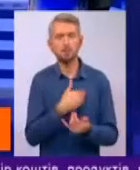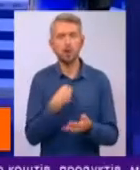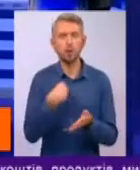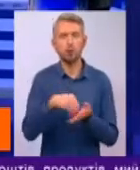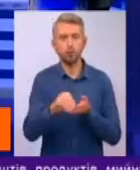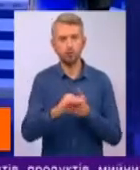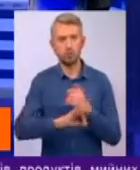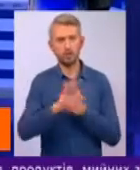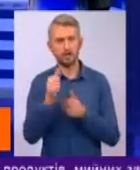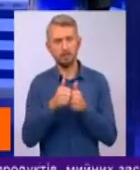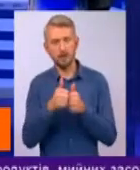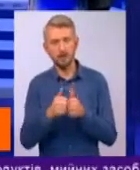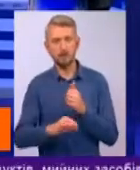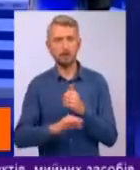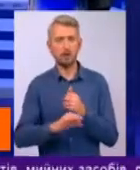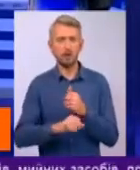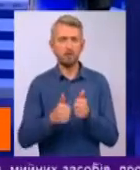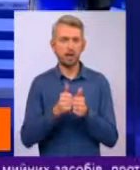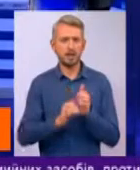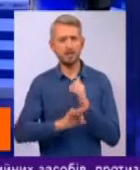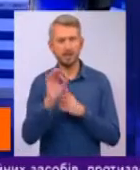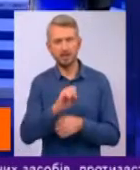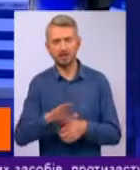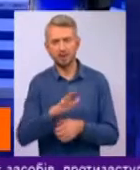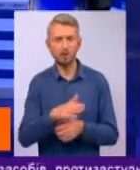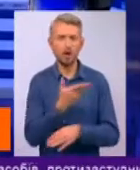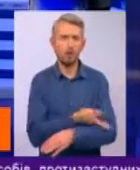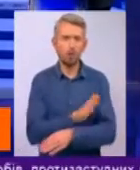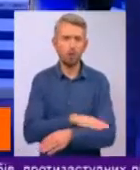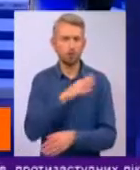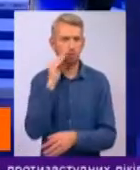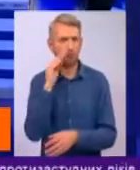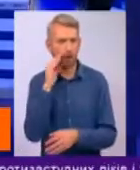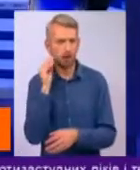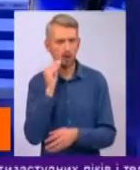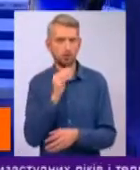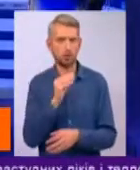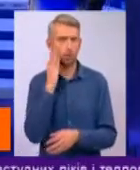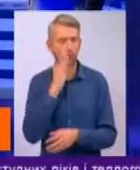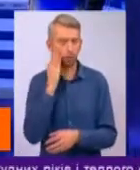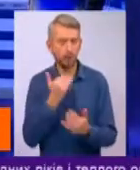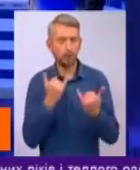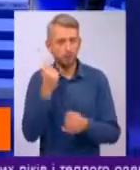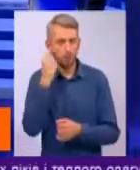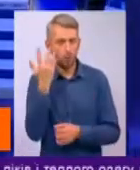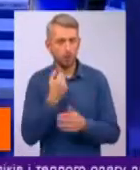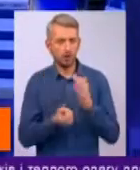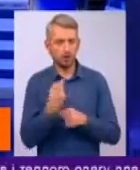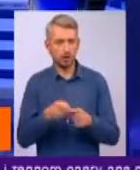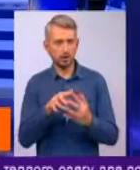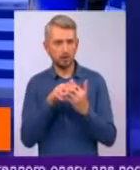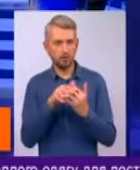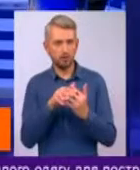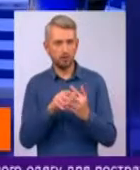у східних партнерів, партнерів Східній Європі, Польщі, Болгарії, Румунії. Але навіть зараз думаю, коли виникла цей конфлікт з